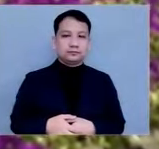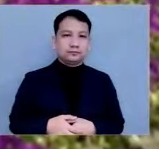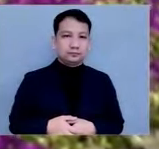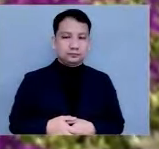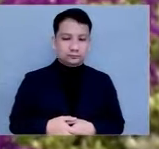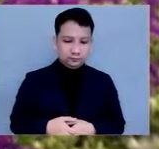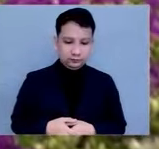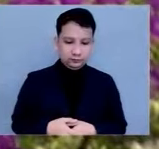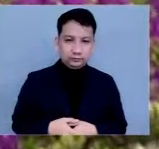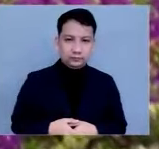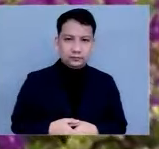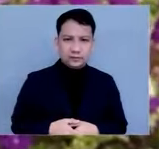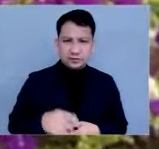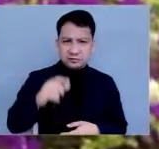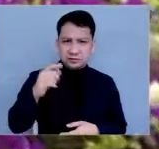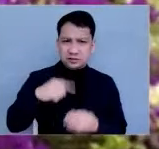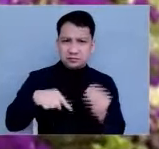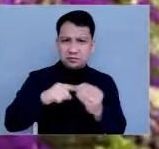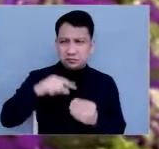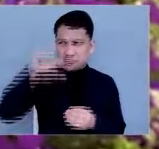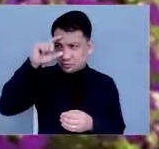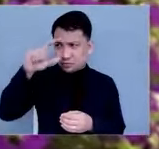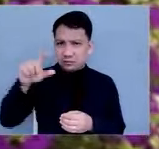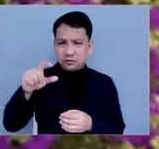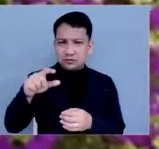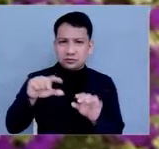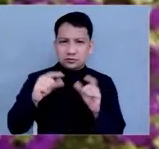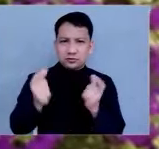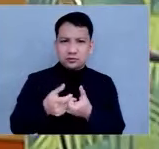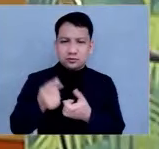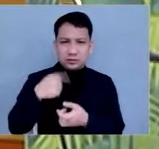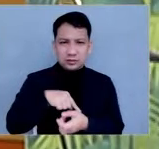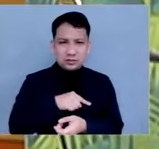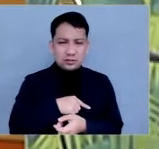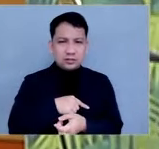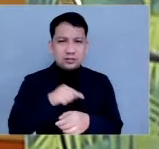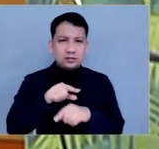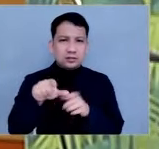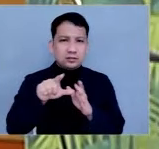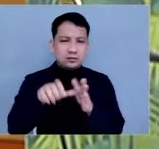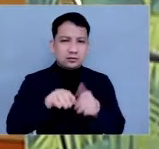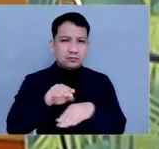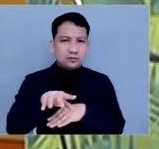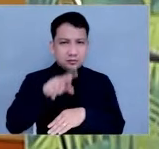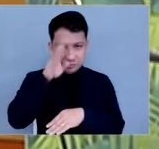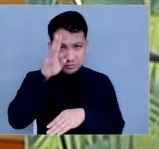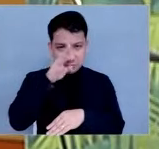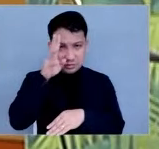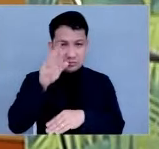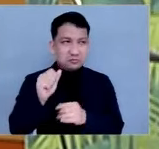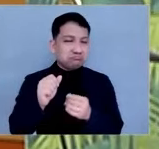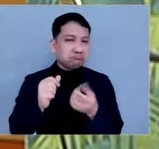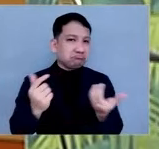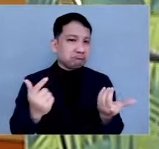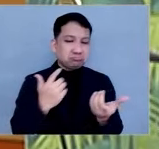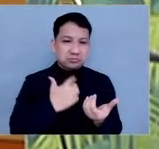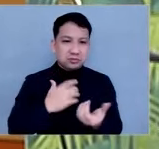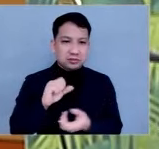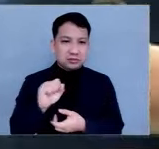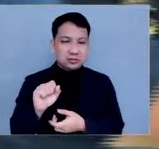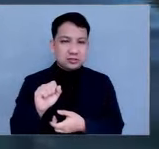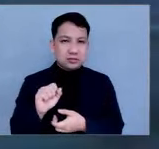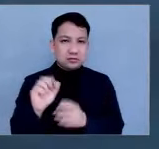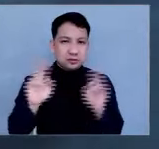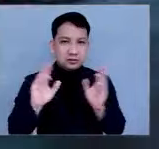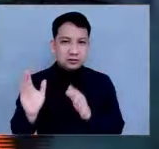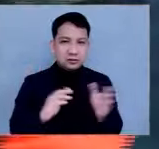ang kampo ni Kibuloy ang tungkol sa Angels of Death. Ayon sa kanyang legal counsel, gawa-gawa lang ang aligasyon. Sa ngayon, pinaghahandaan na